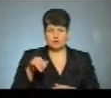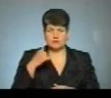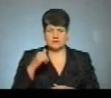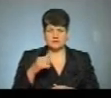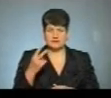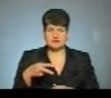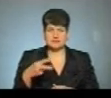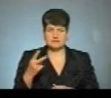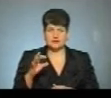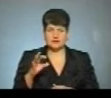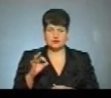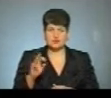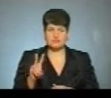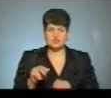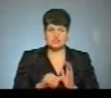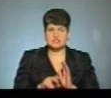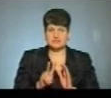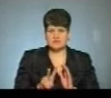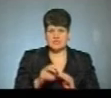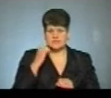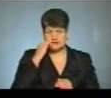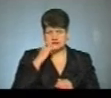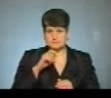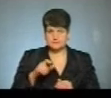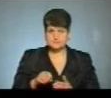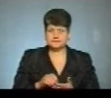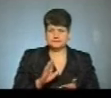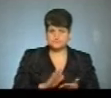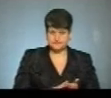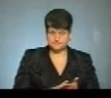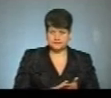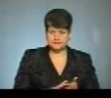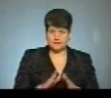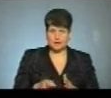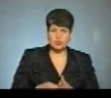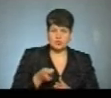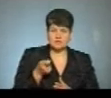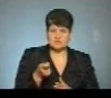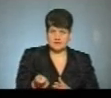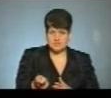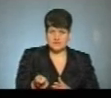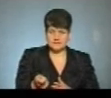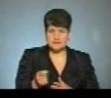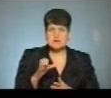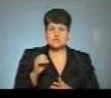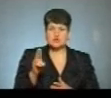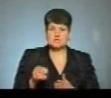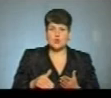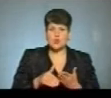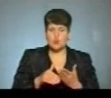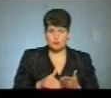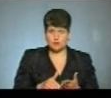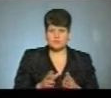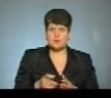телефону 220262 літні люди реєструються, подають звернення на таку соціальну допомогу.